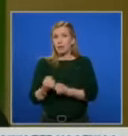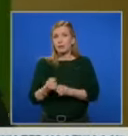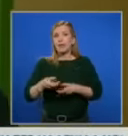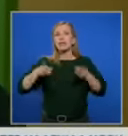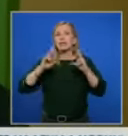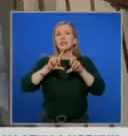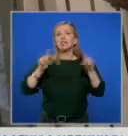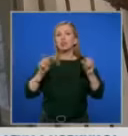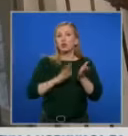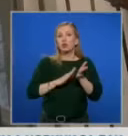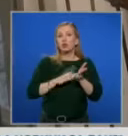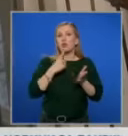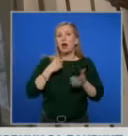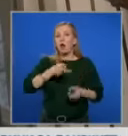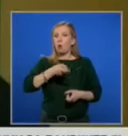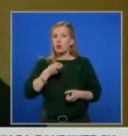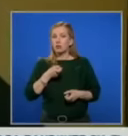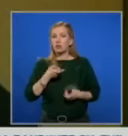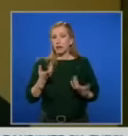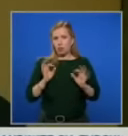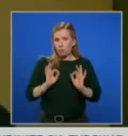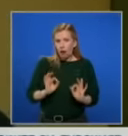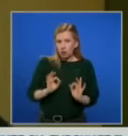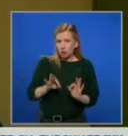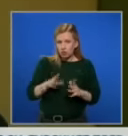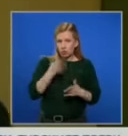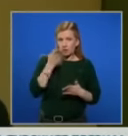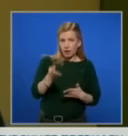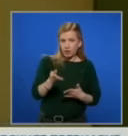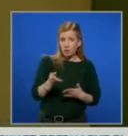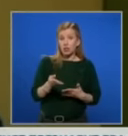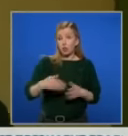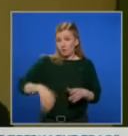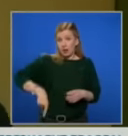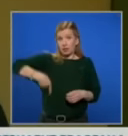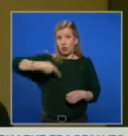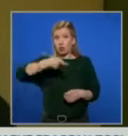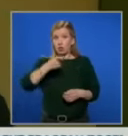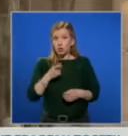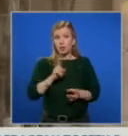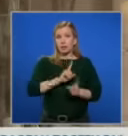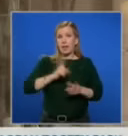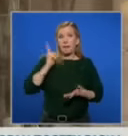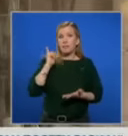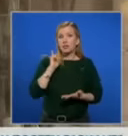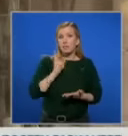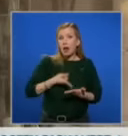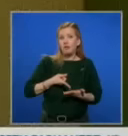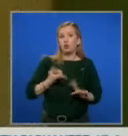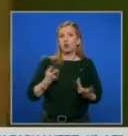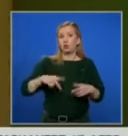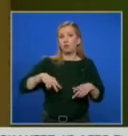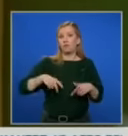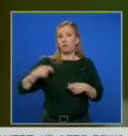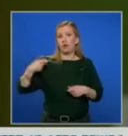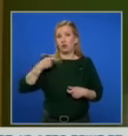Това адекватно ли според вас? На човек, който заплашва по момента вход, вадил оръжие няколко пъти, Ти най-малкото нямаш право го извадиш това оръжие. Идват тук